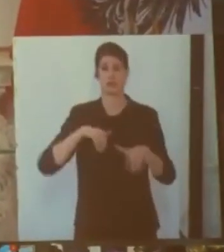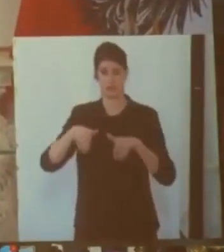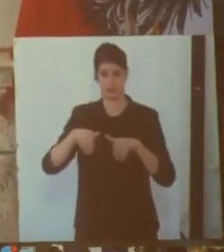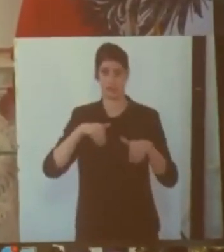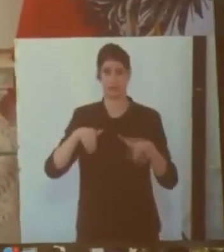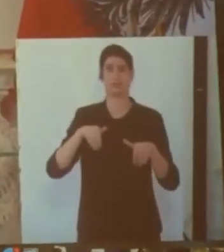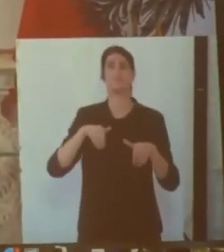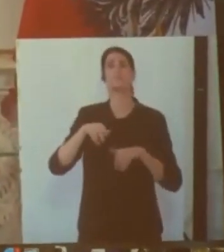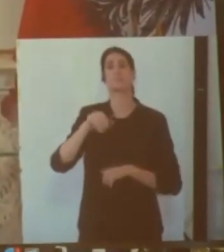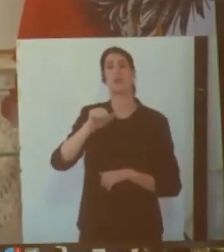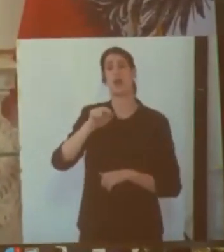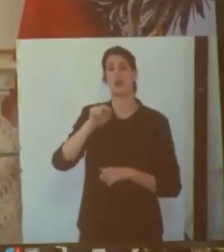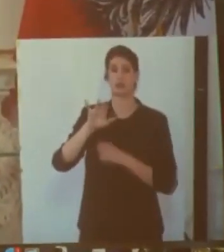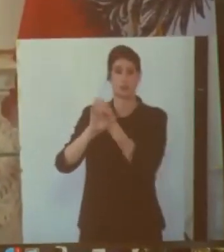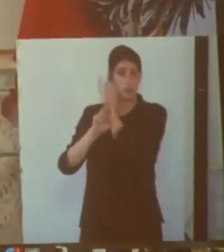Nehammer sowie allen